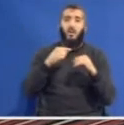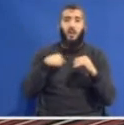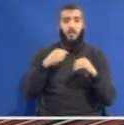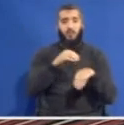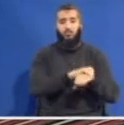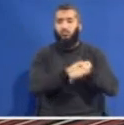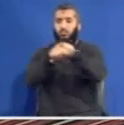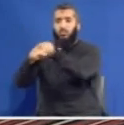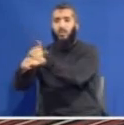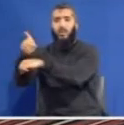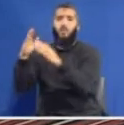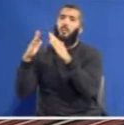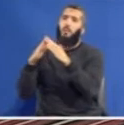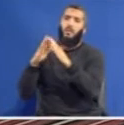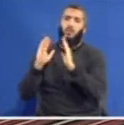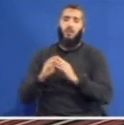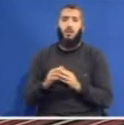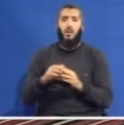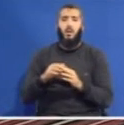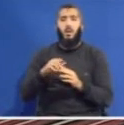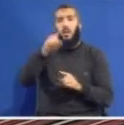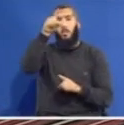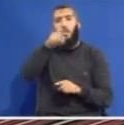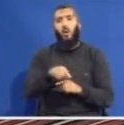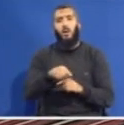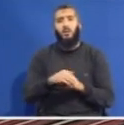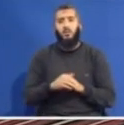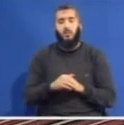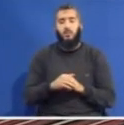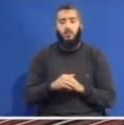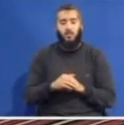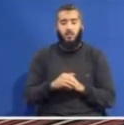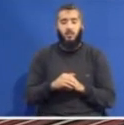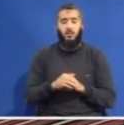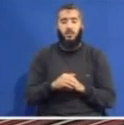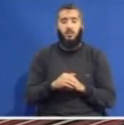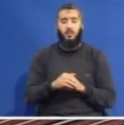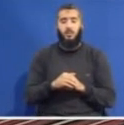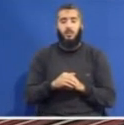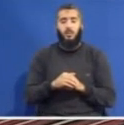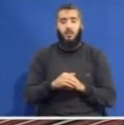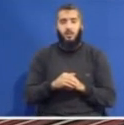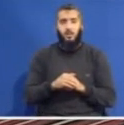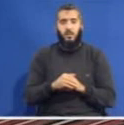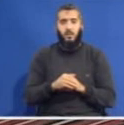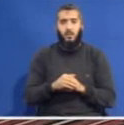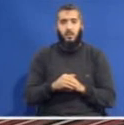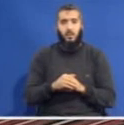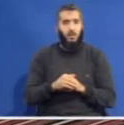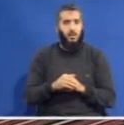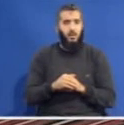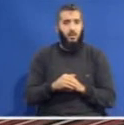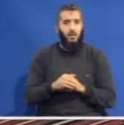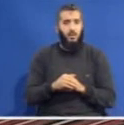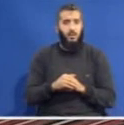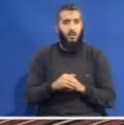ايوا كي جابني لدارنا مدة شهر ويروح ويجي. ومن بعد هو كان تخاصم